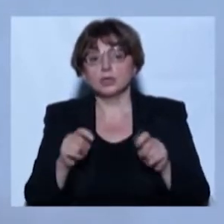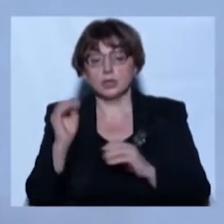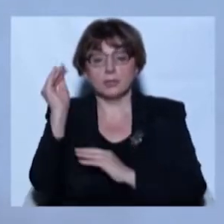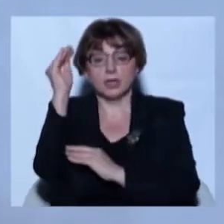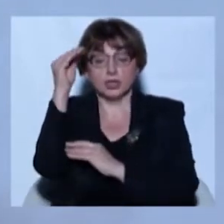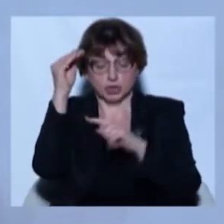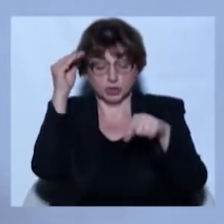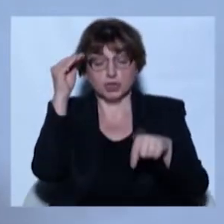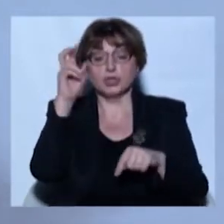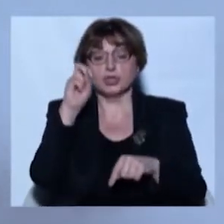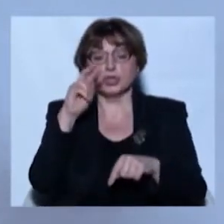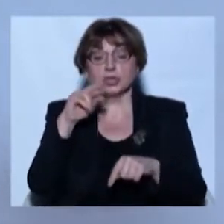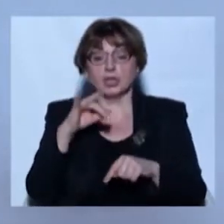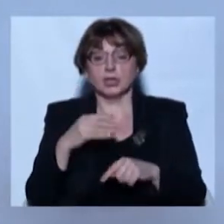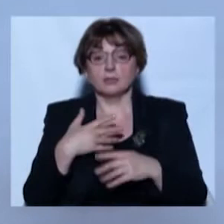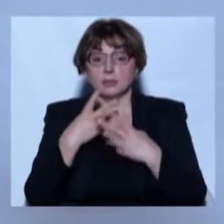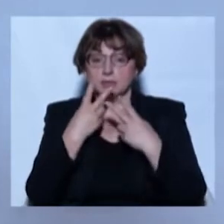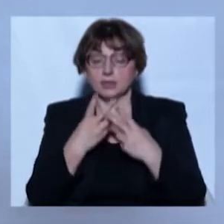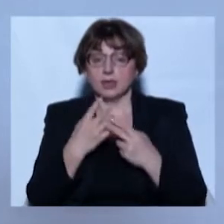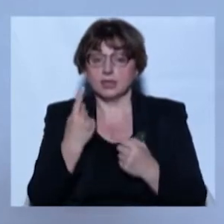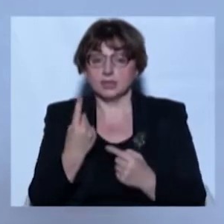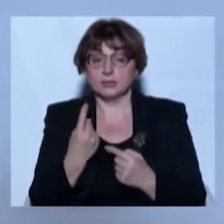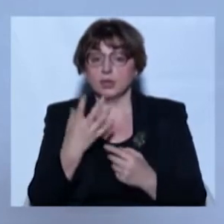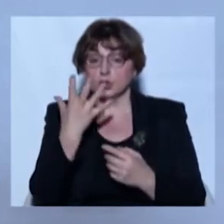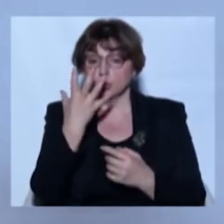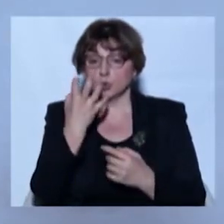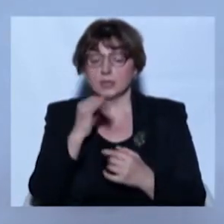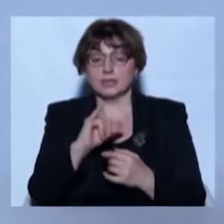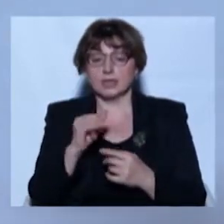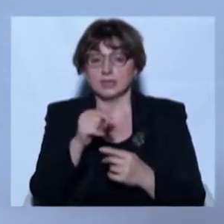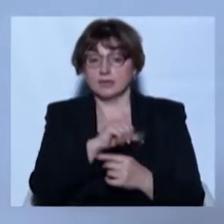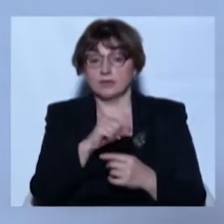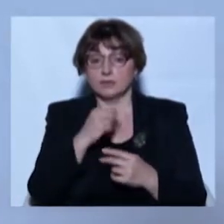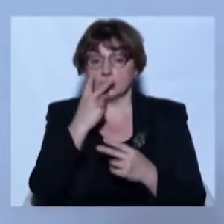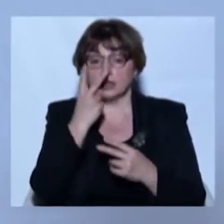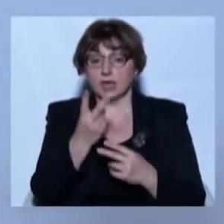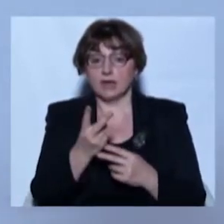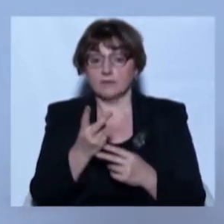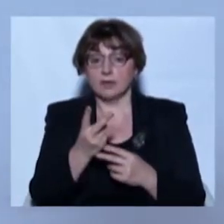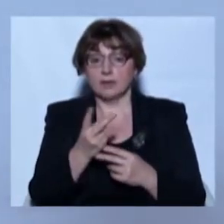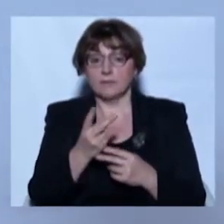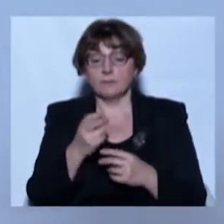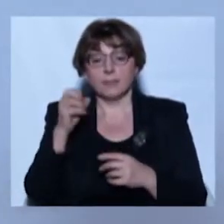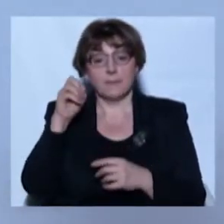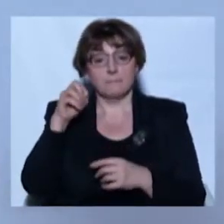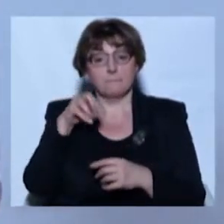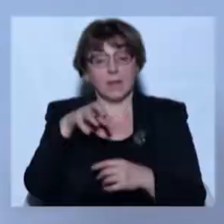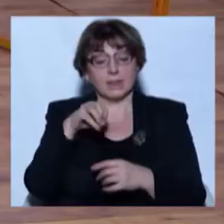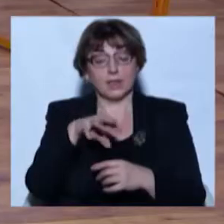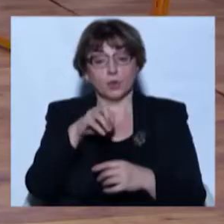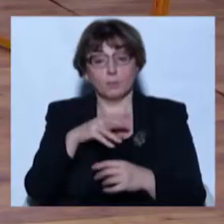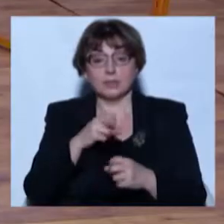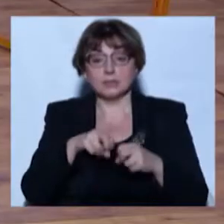ჩრდილი. Მე მინდა გაჩვენოთ ერთი ფოტო, სადაც თქვენ დაინახავთ მანათობელ